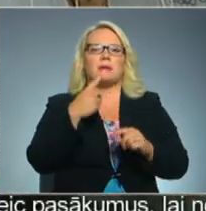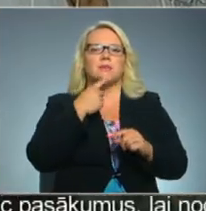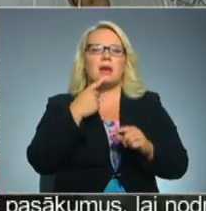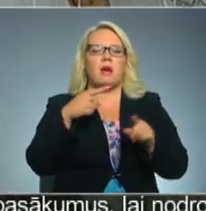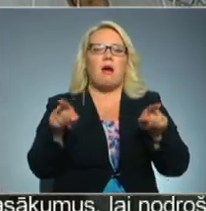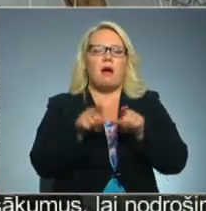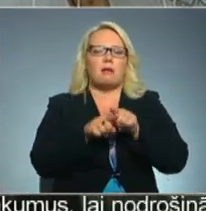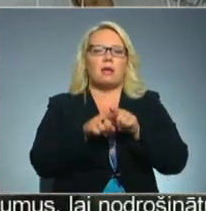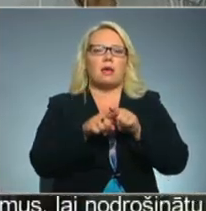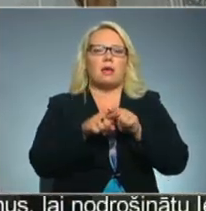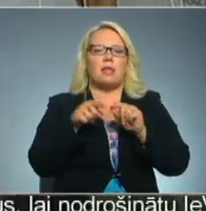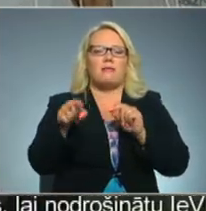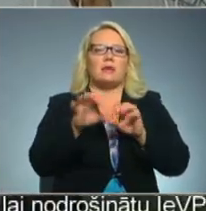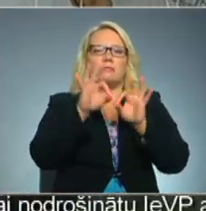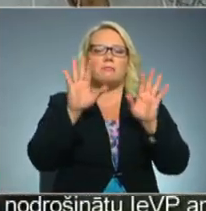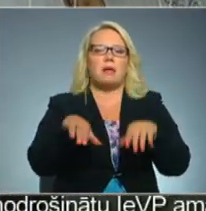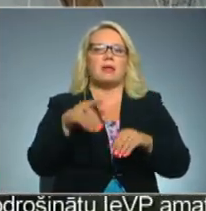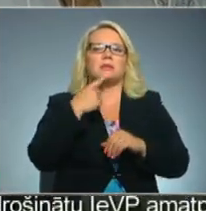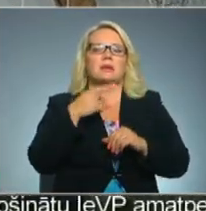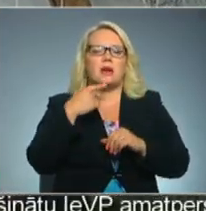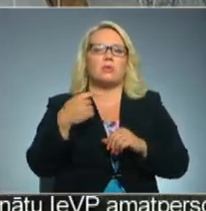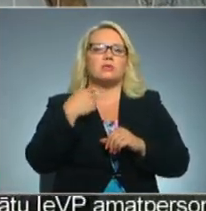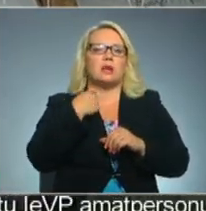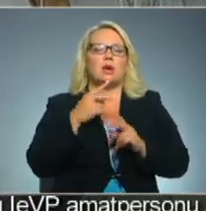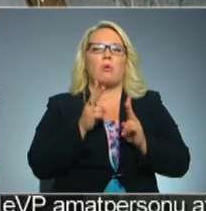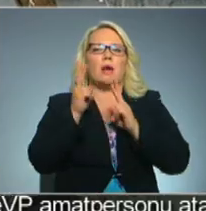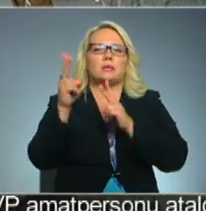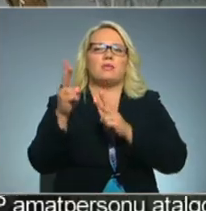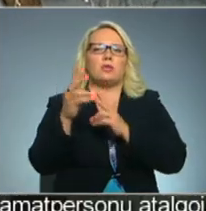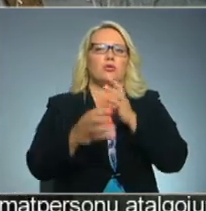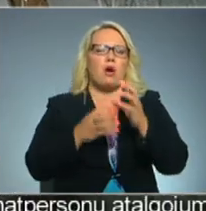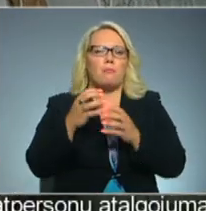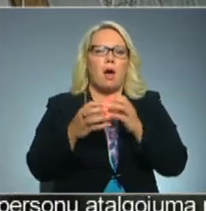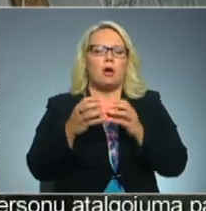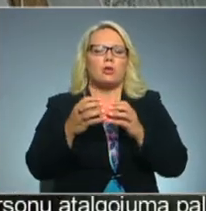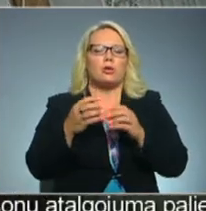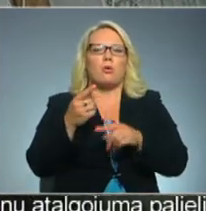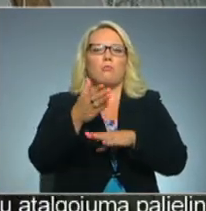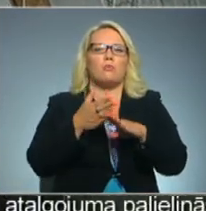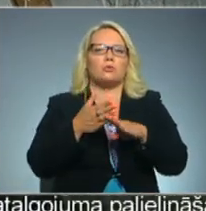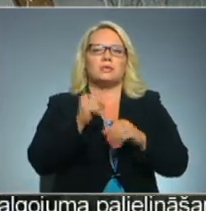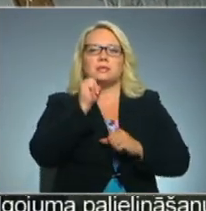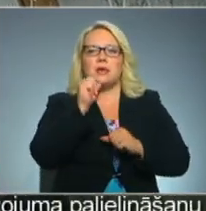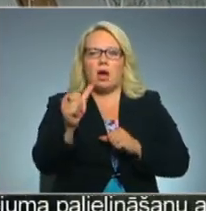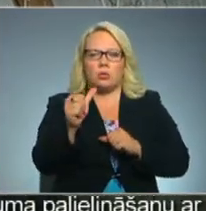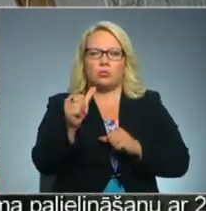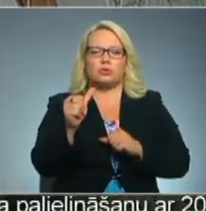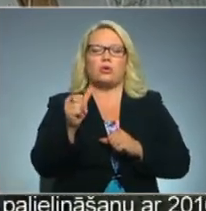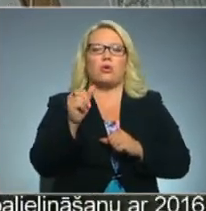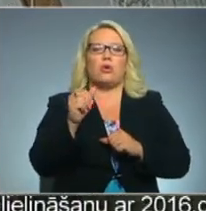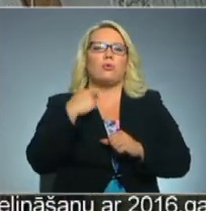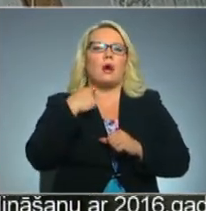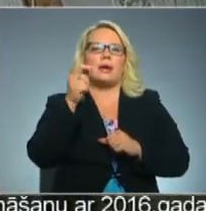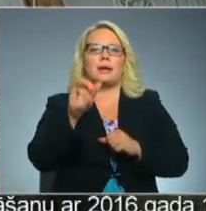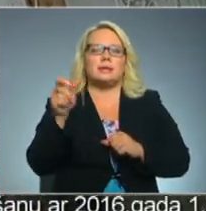arī, lai viņi sarkst. Un es uz Rīgu aizvedu tomātus tādus. Puszaļus, var teikt. Un nu